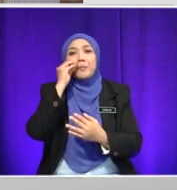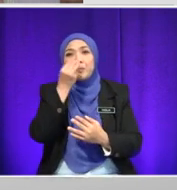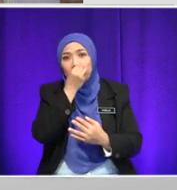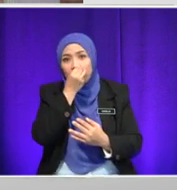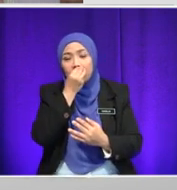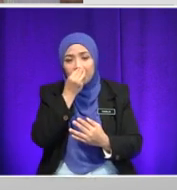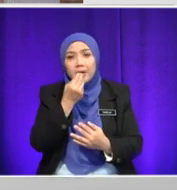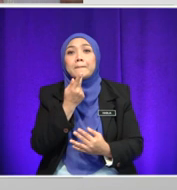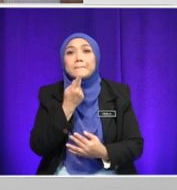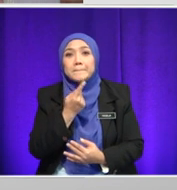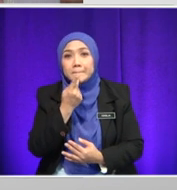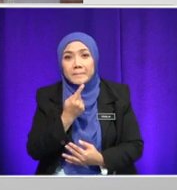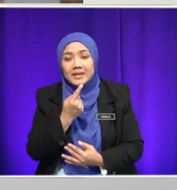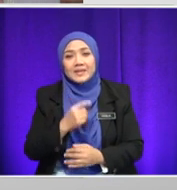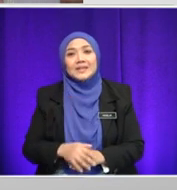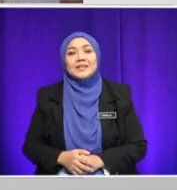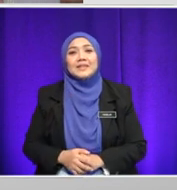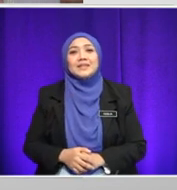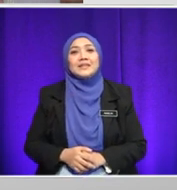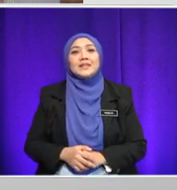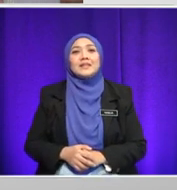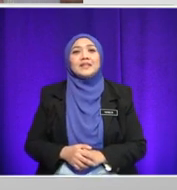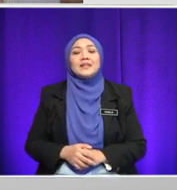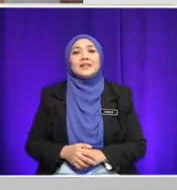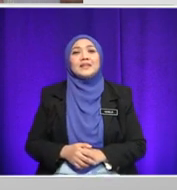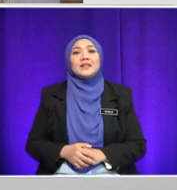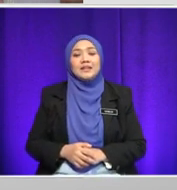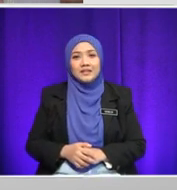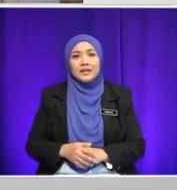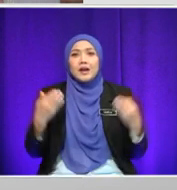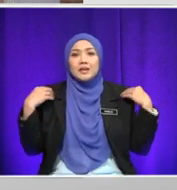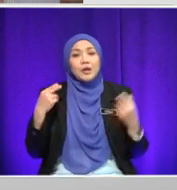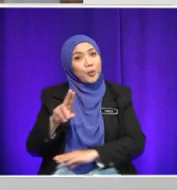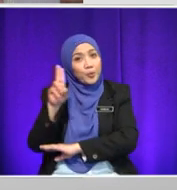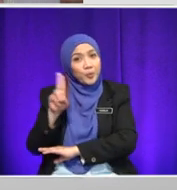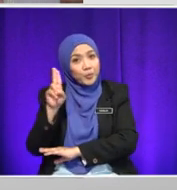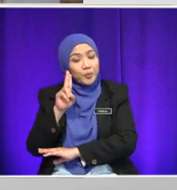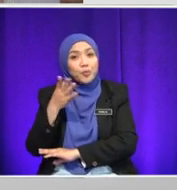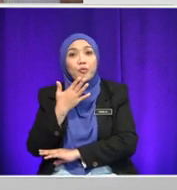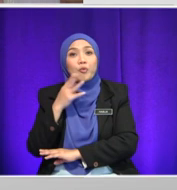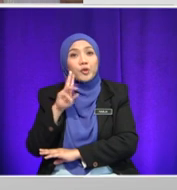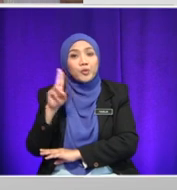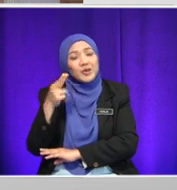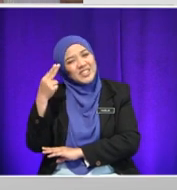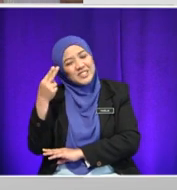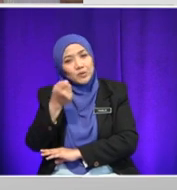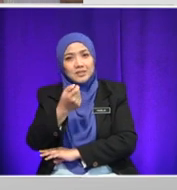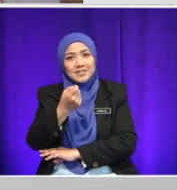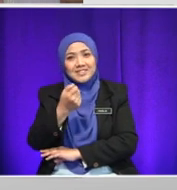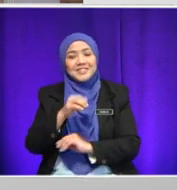warna merah jambu Inggris tidak ada warna merah jambu warna ungu dan ada sedikit warna hijau